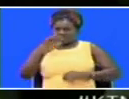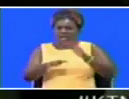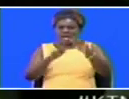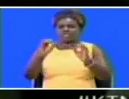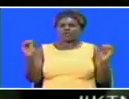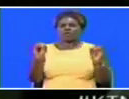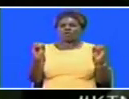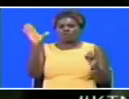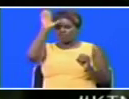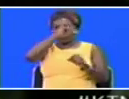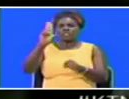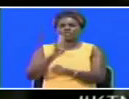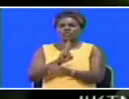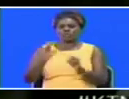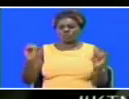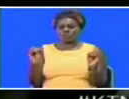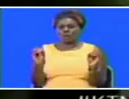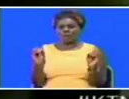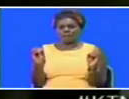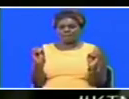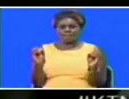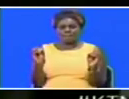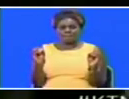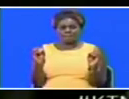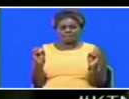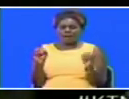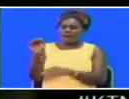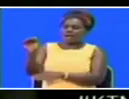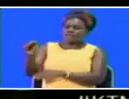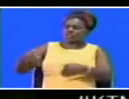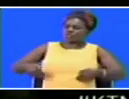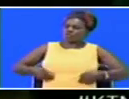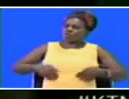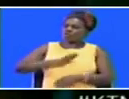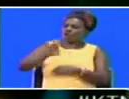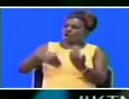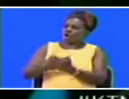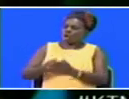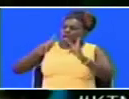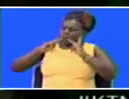ngazwo si za kawaa nataka kuto wito Kwa vijana wote tupe kura Kwa amani na tungo uchu